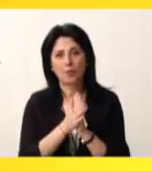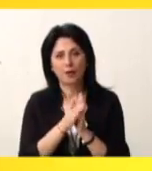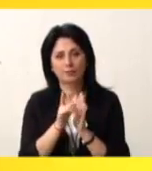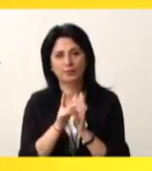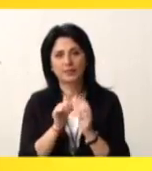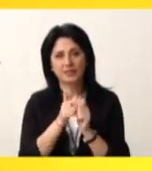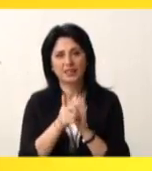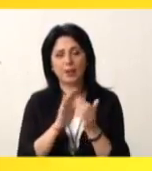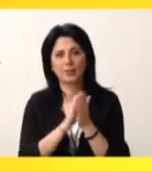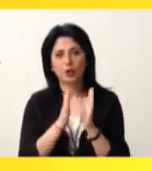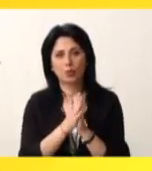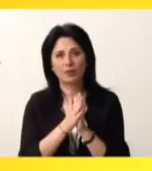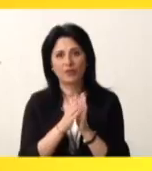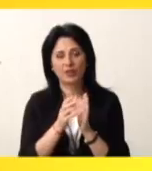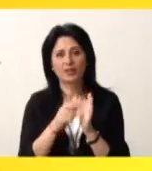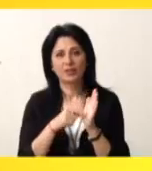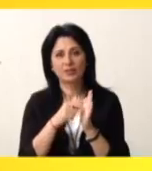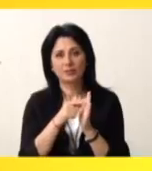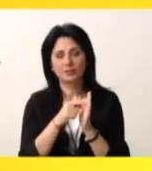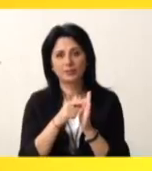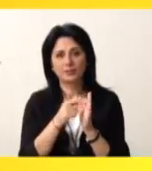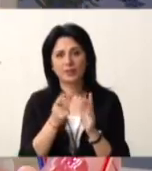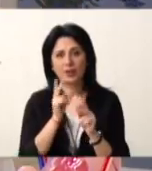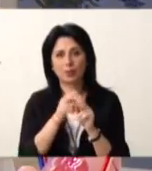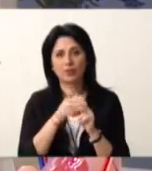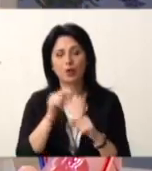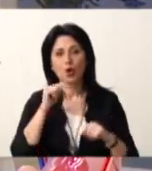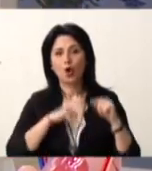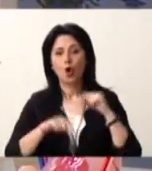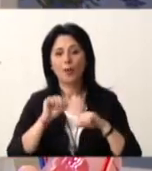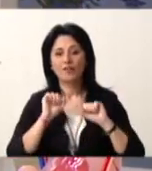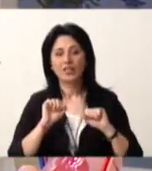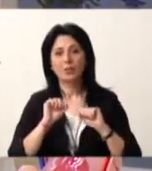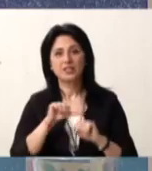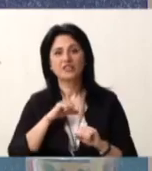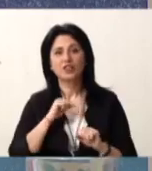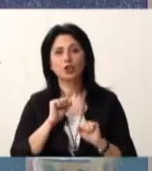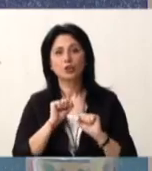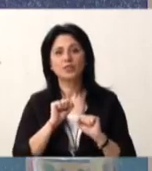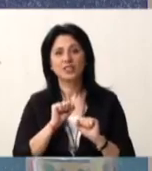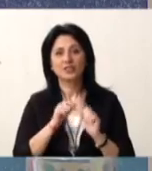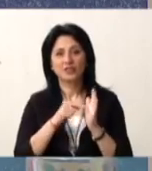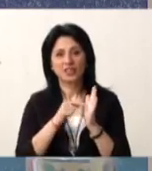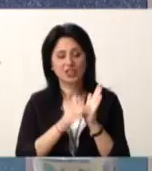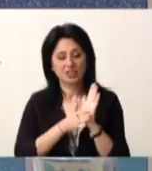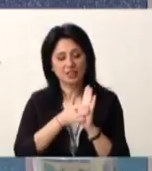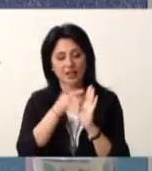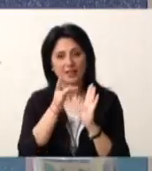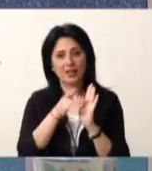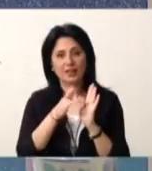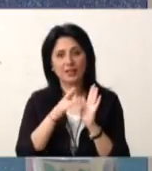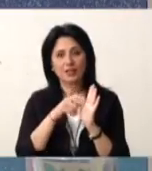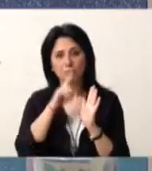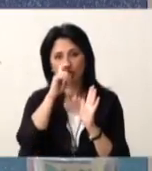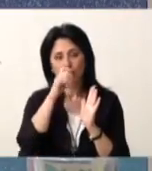ერთ-ერთი წინაპირობა ამ საყლაპავის სიმსივნის წარმოქმნის. ორგანიზმი დამცველობითად ცდილობს საყლაპავის ის ლორწოვანი ვერ უძლებს